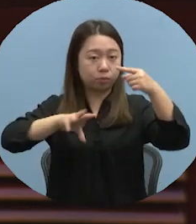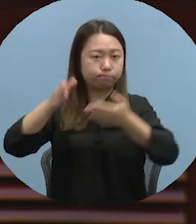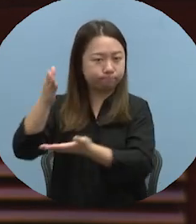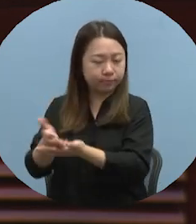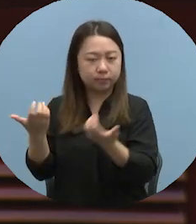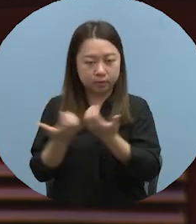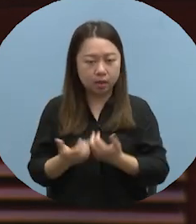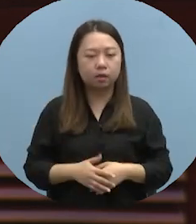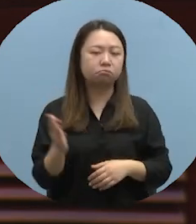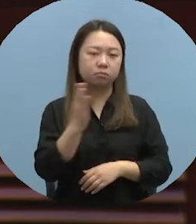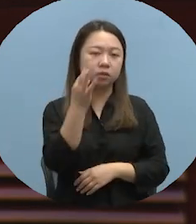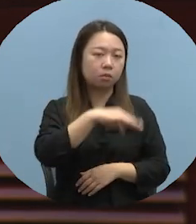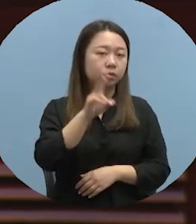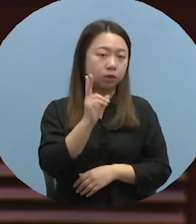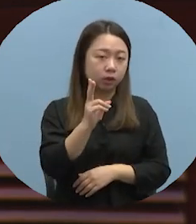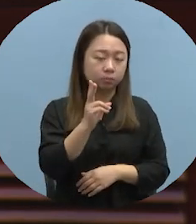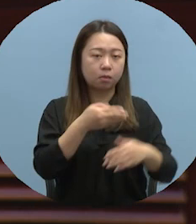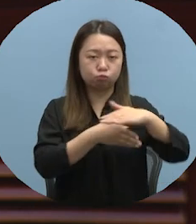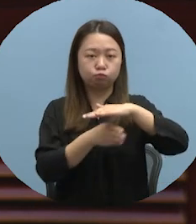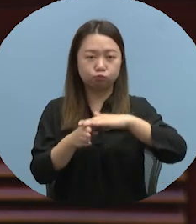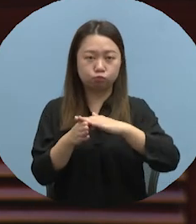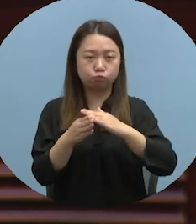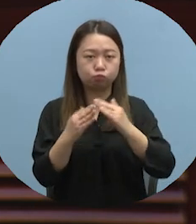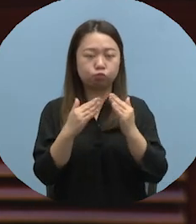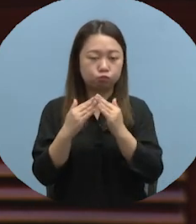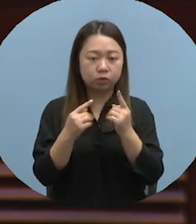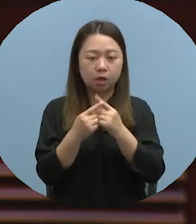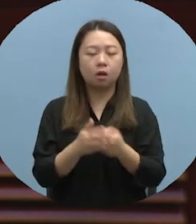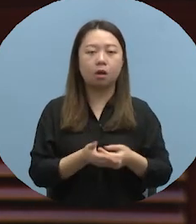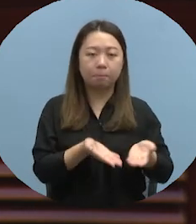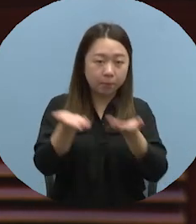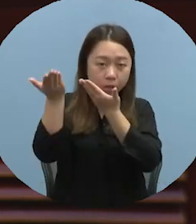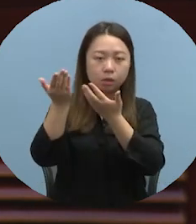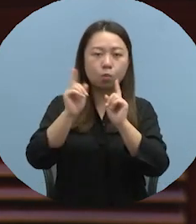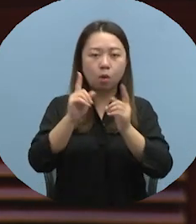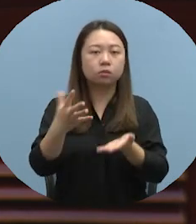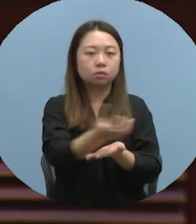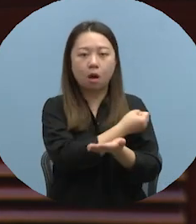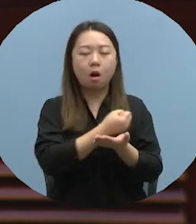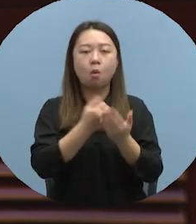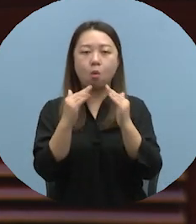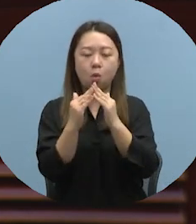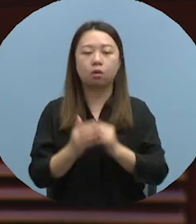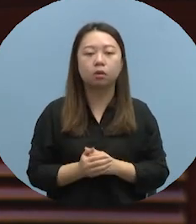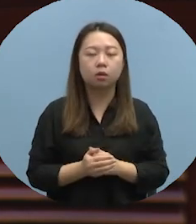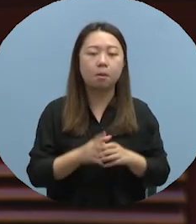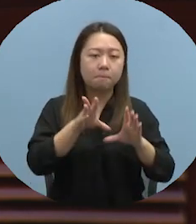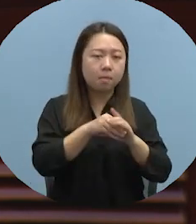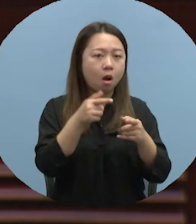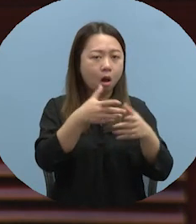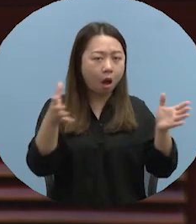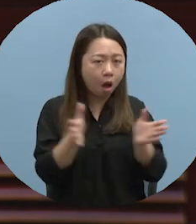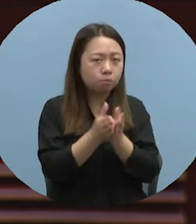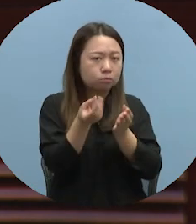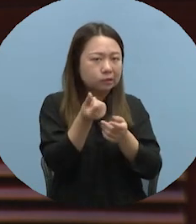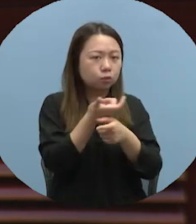有3200個租户喺政策之下交回或者被收回單位，包括家庭入息或者總資